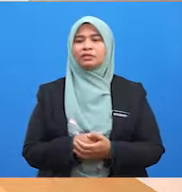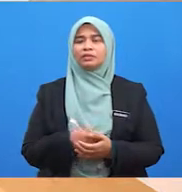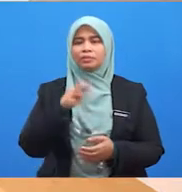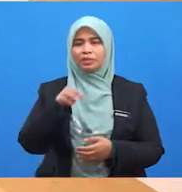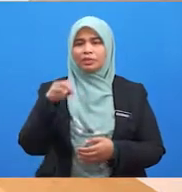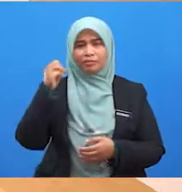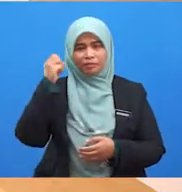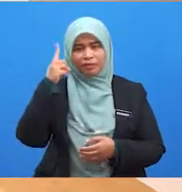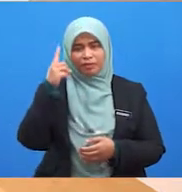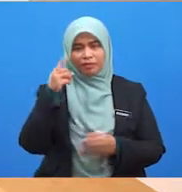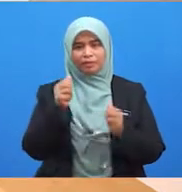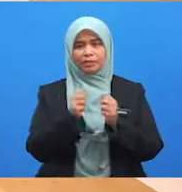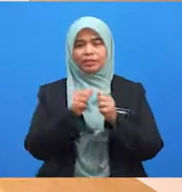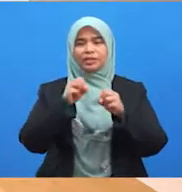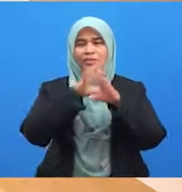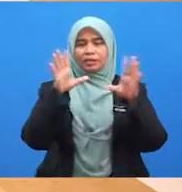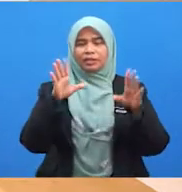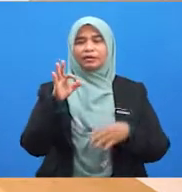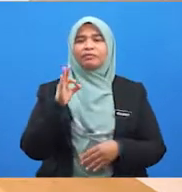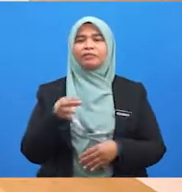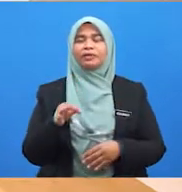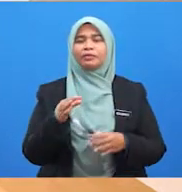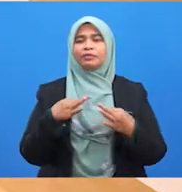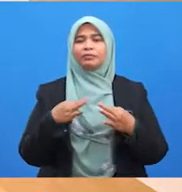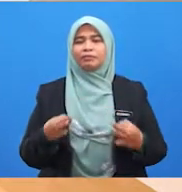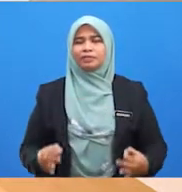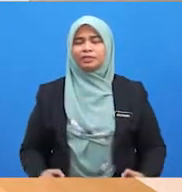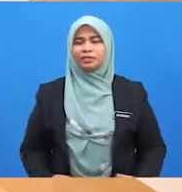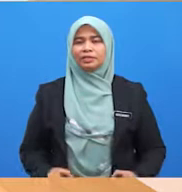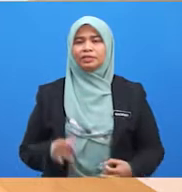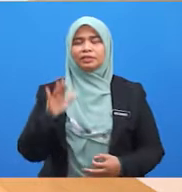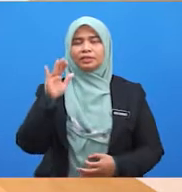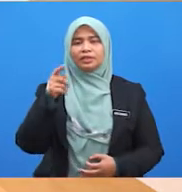dengan jelas faktor fizikal yang telah kita pelajari sebentar tadi.